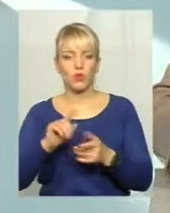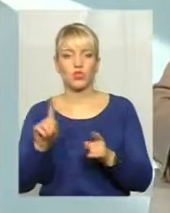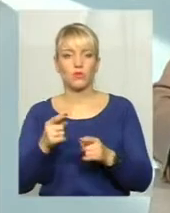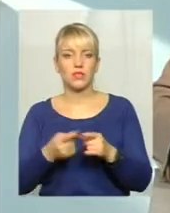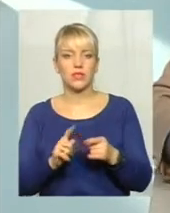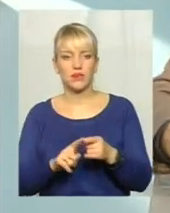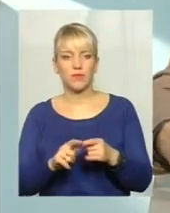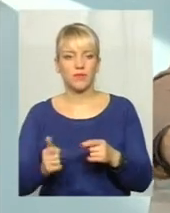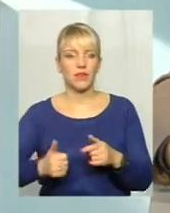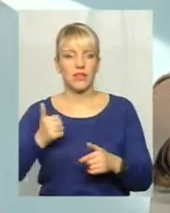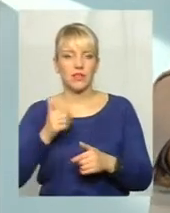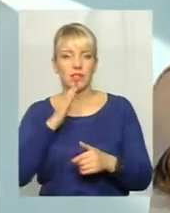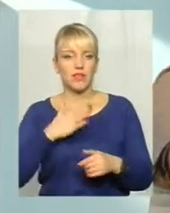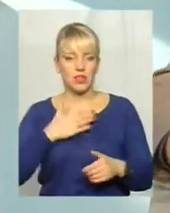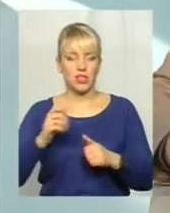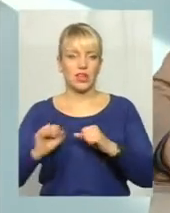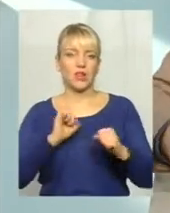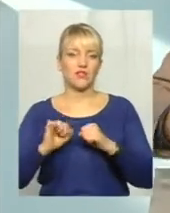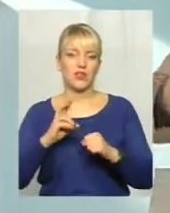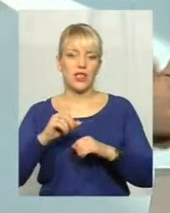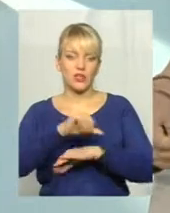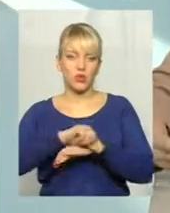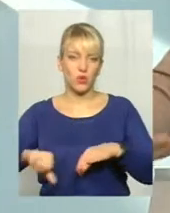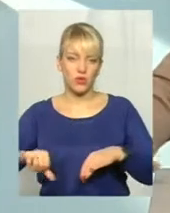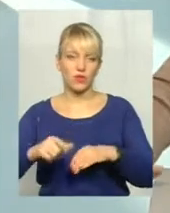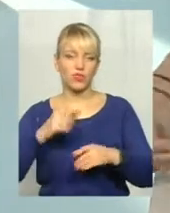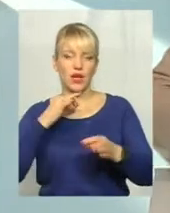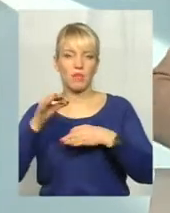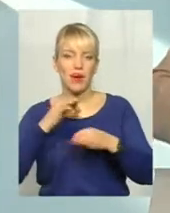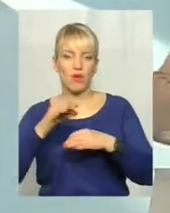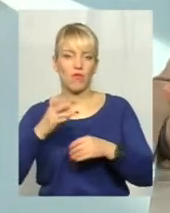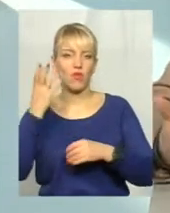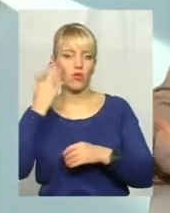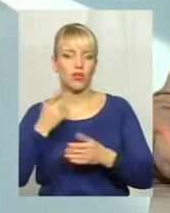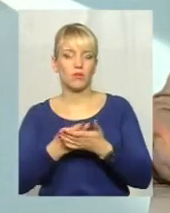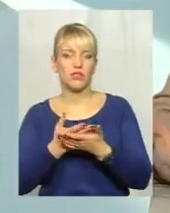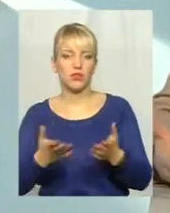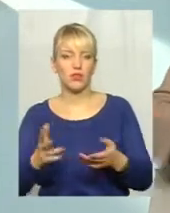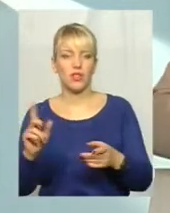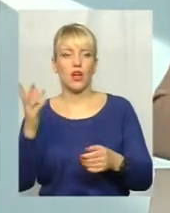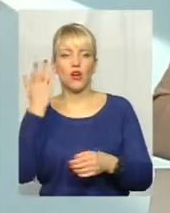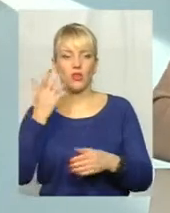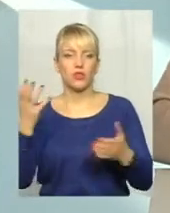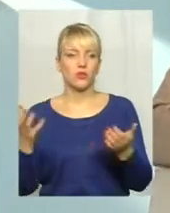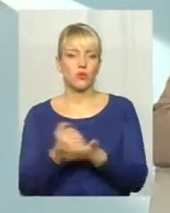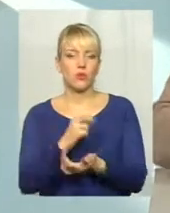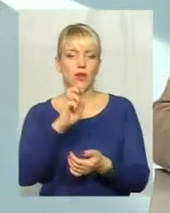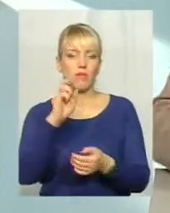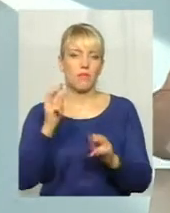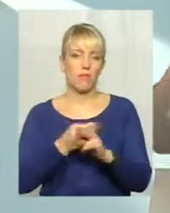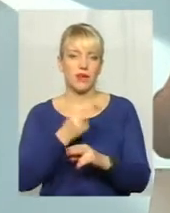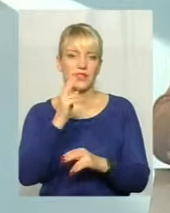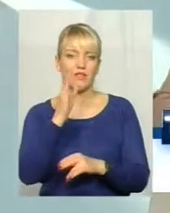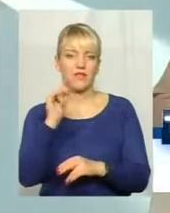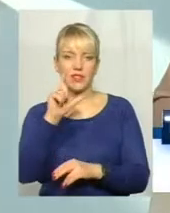наше керівництво на зовнішніх переговорах, під час того, як презентували, коли здобули безвіз, от, і вони от